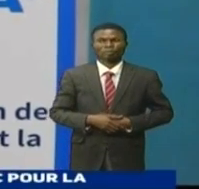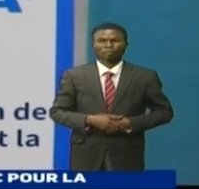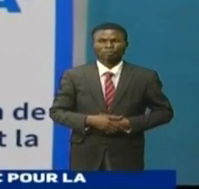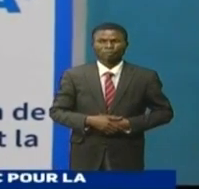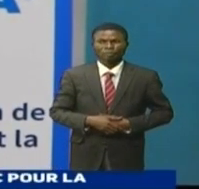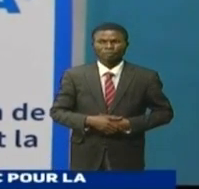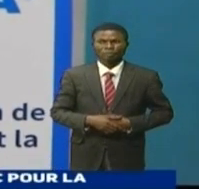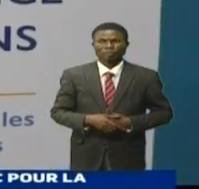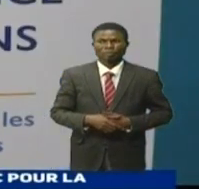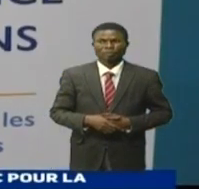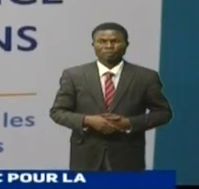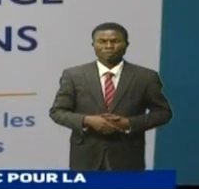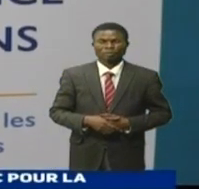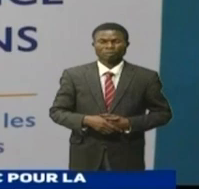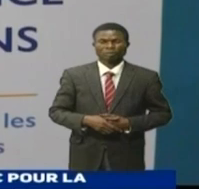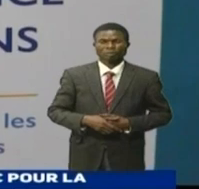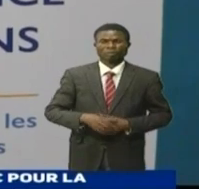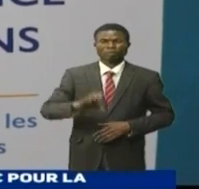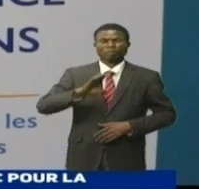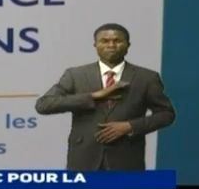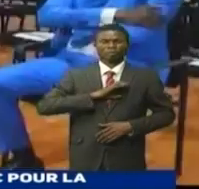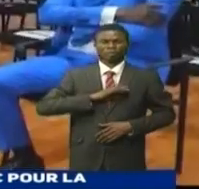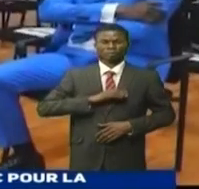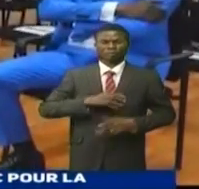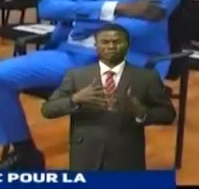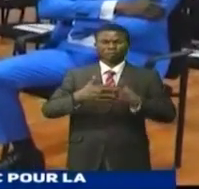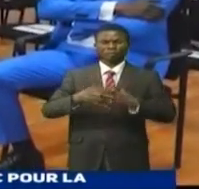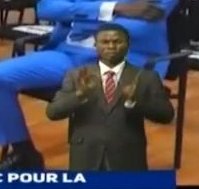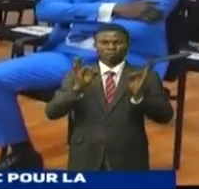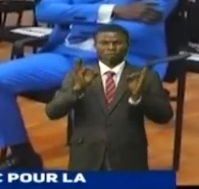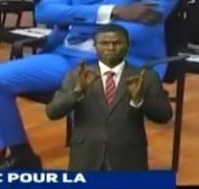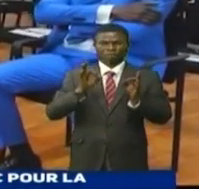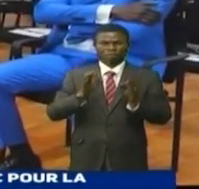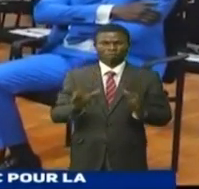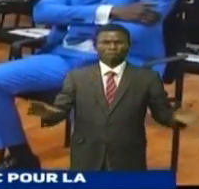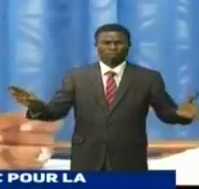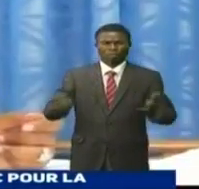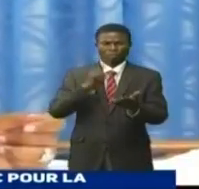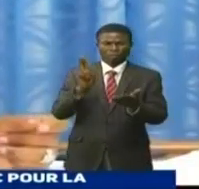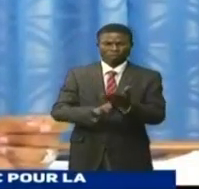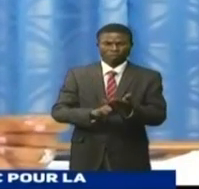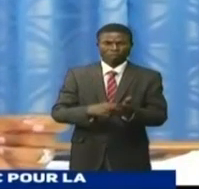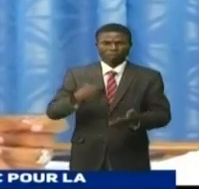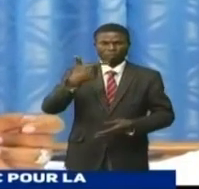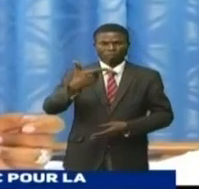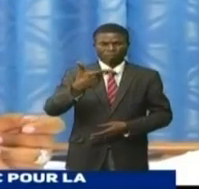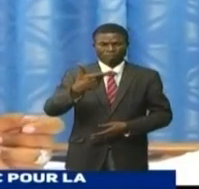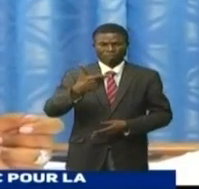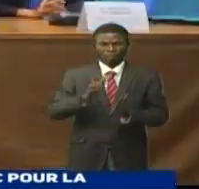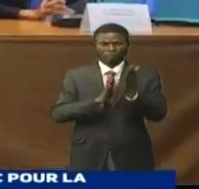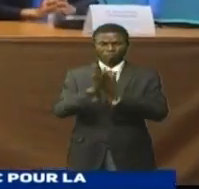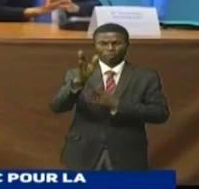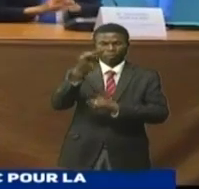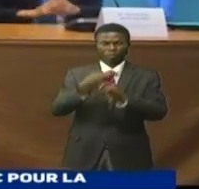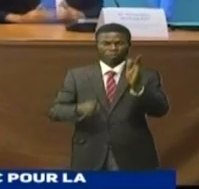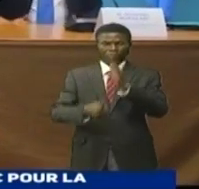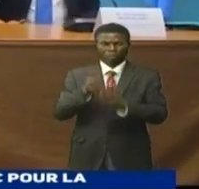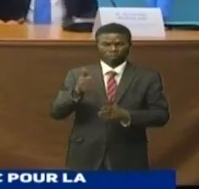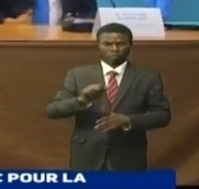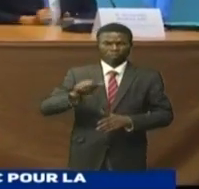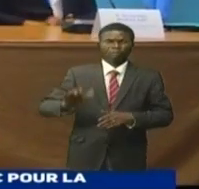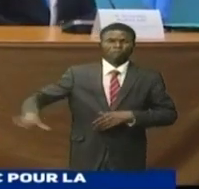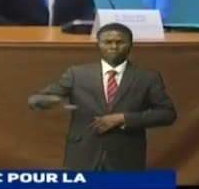réforme du secteur de la police ce nouveau partenariat scellé ce mardi 15 novembre entre le Japon et l'Organisation